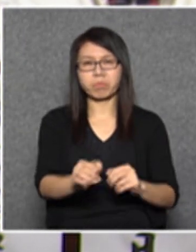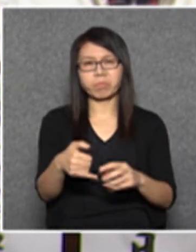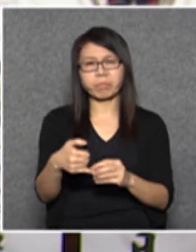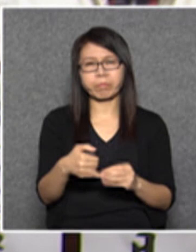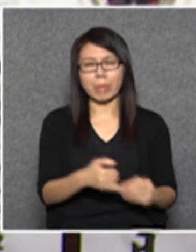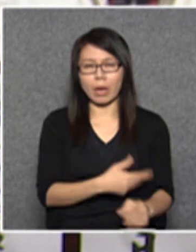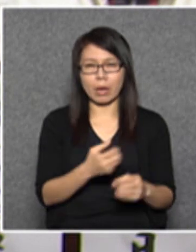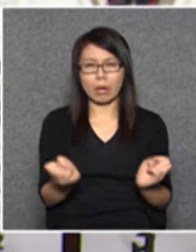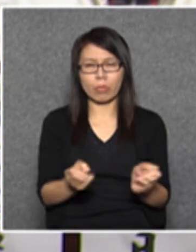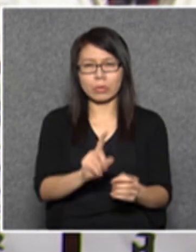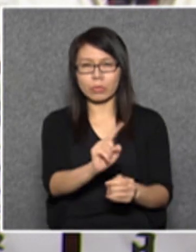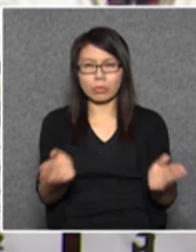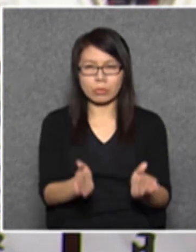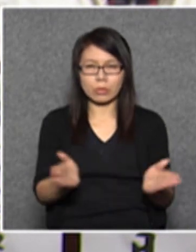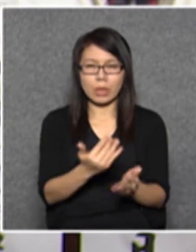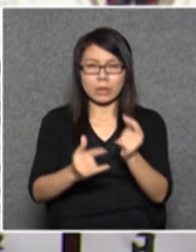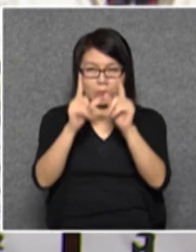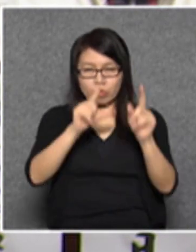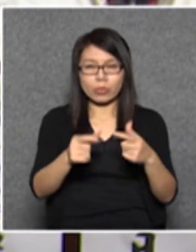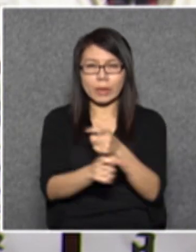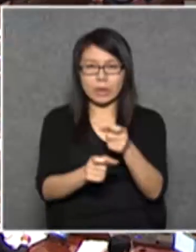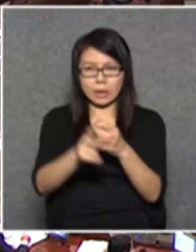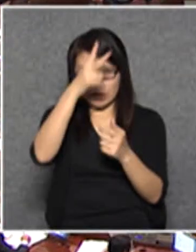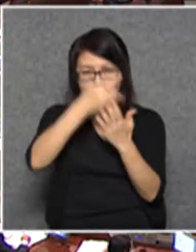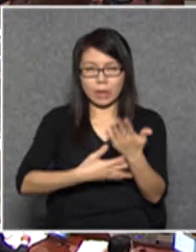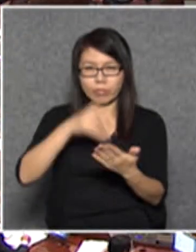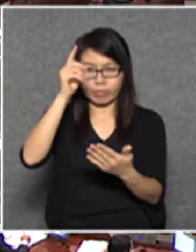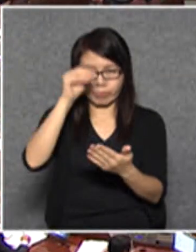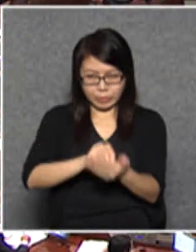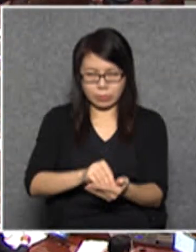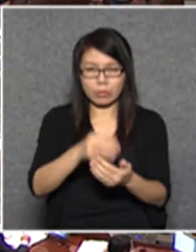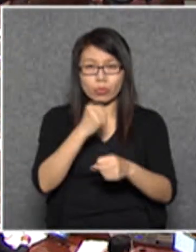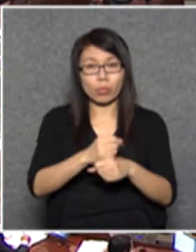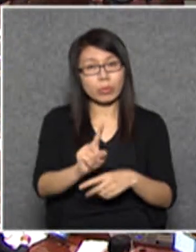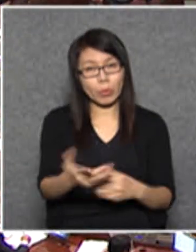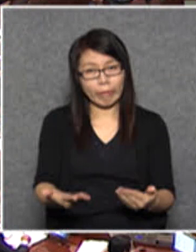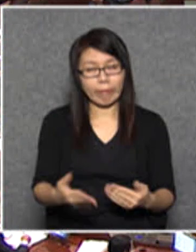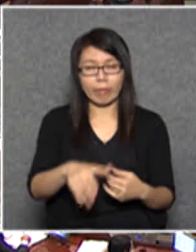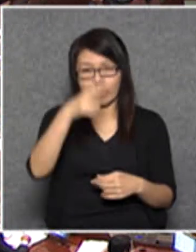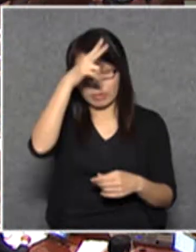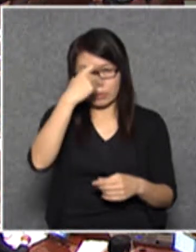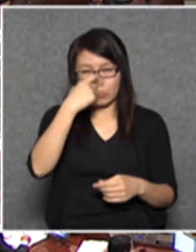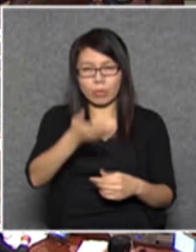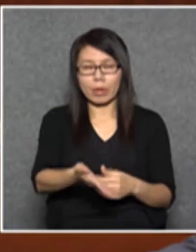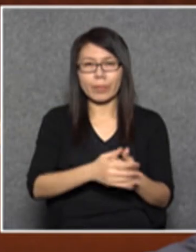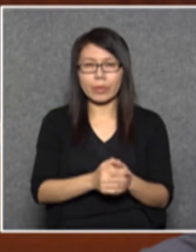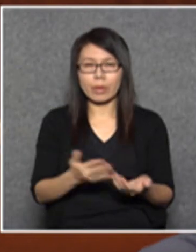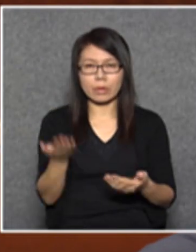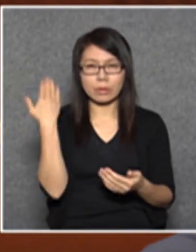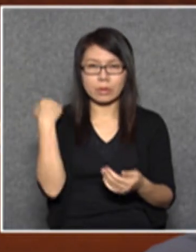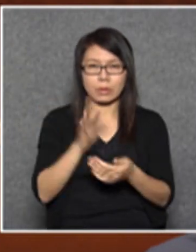動民生同埋經濟政策嘅落實？ 行政長官， 主席，我睇過去一兩年